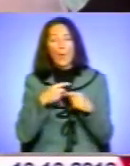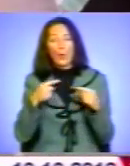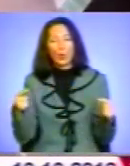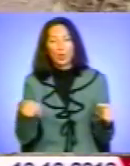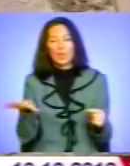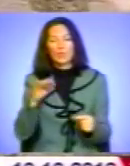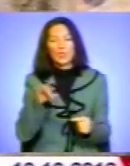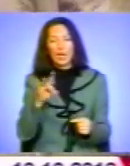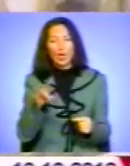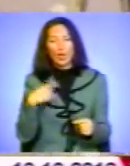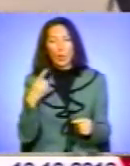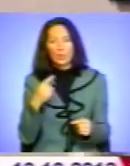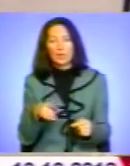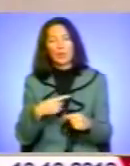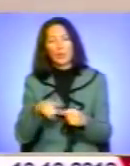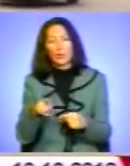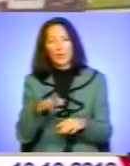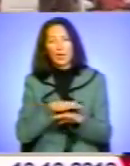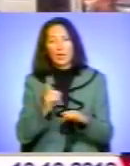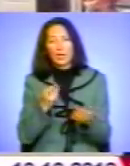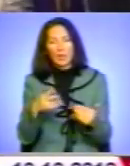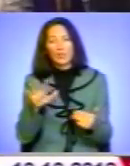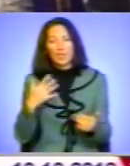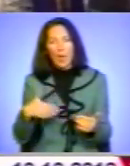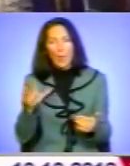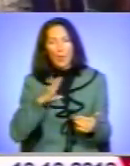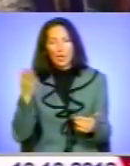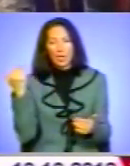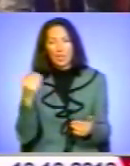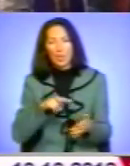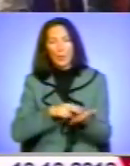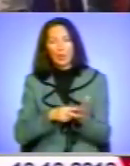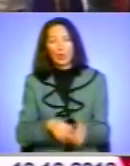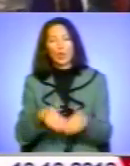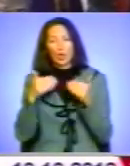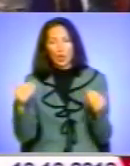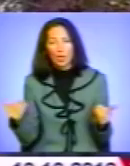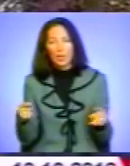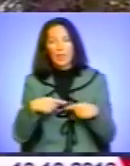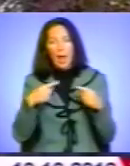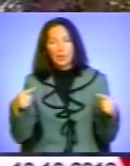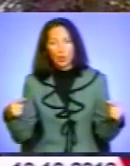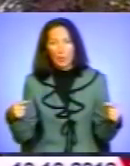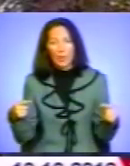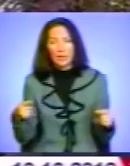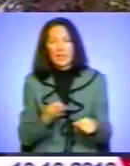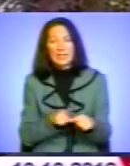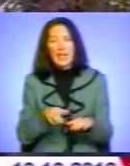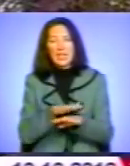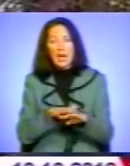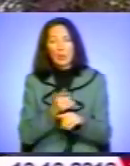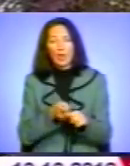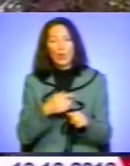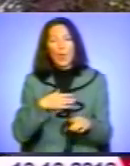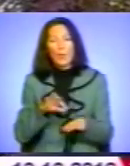області. На відміну від ярмарків, які вже відбувалися раніше, планують значно розширити асортимент. Ця ярмарка, яку ми